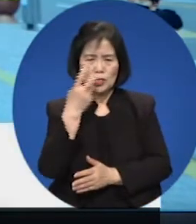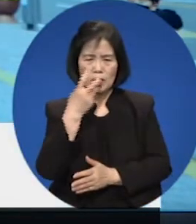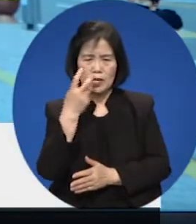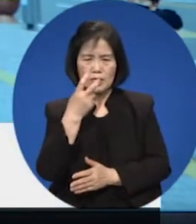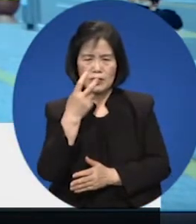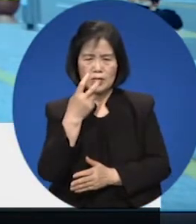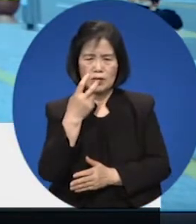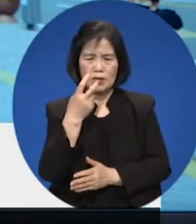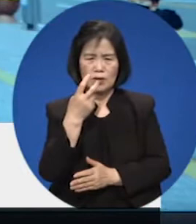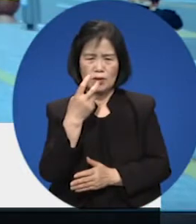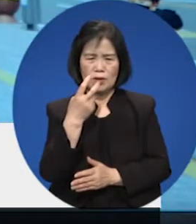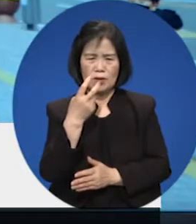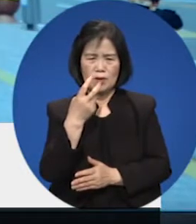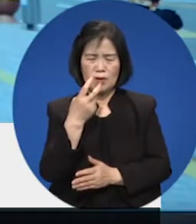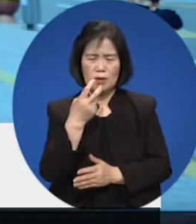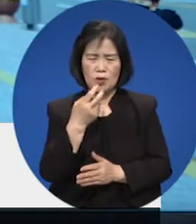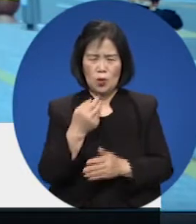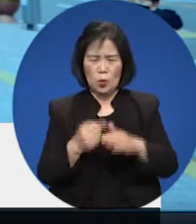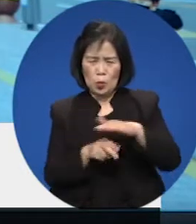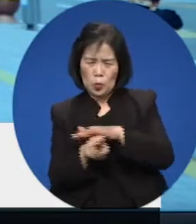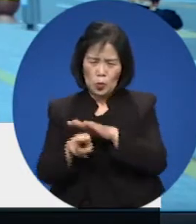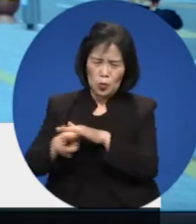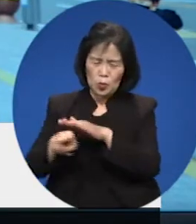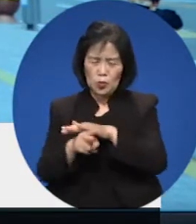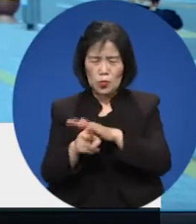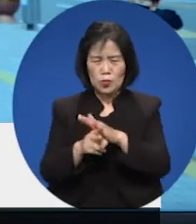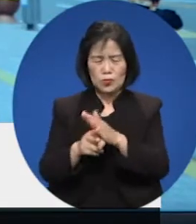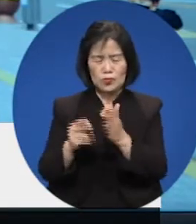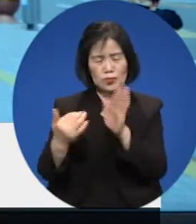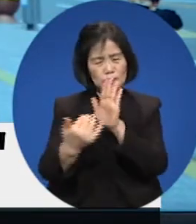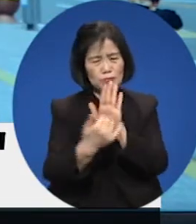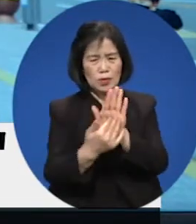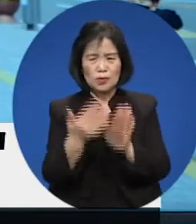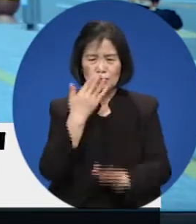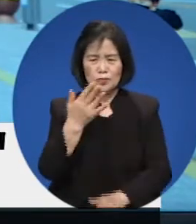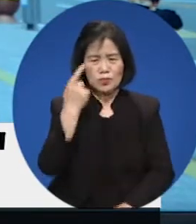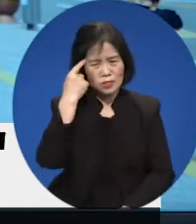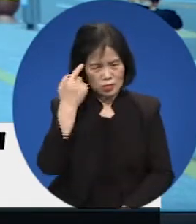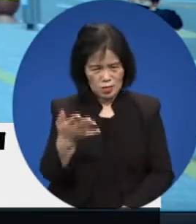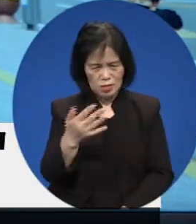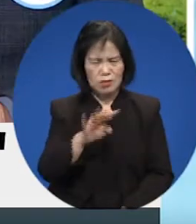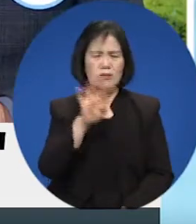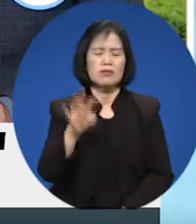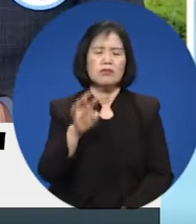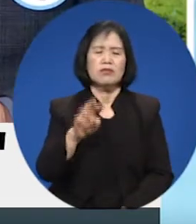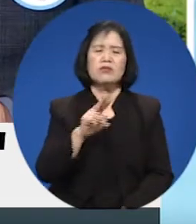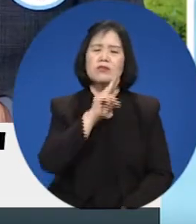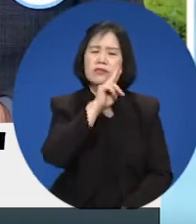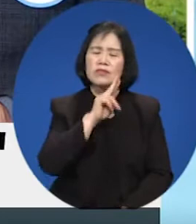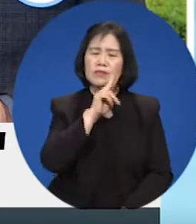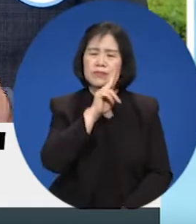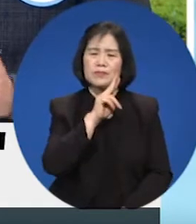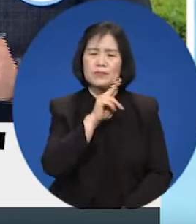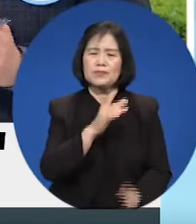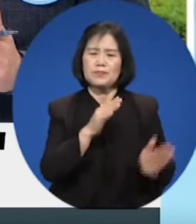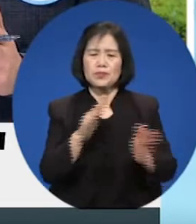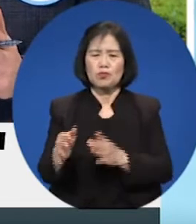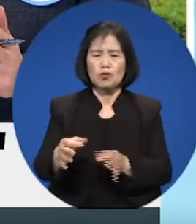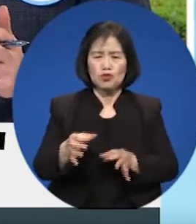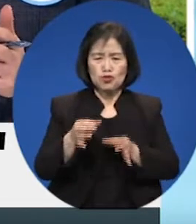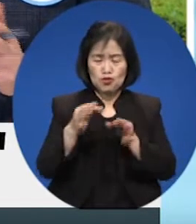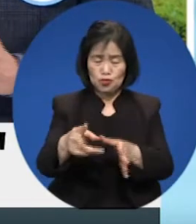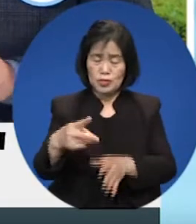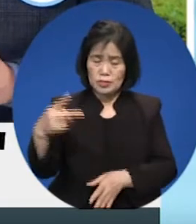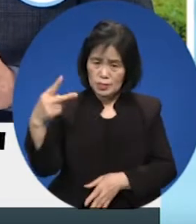조 미끄러지 빠져나가는 걸 막을 수 있느냐 이 부분들은 즉 굉장히 뭐 의심 의심이 가는 부분이고요 사실 축이 차단